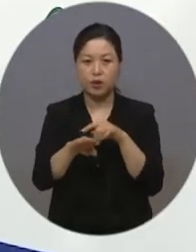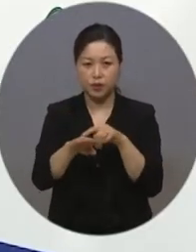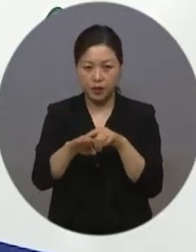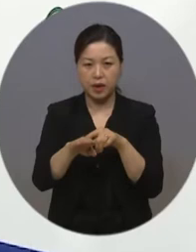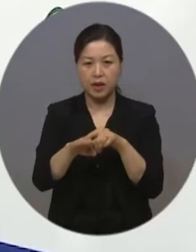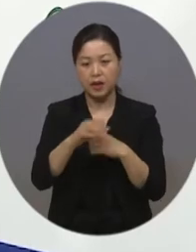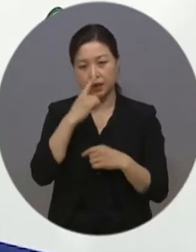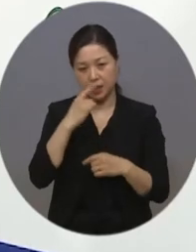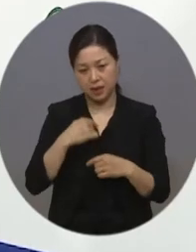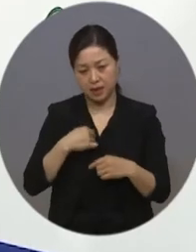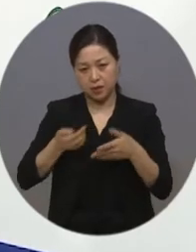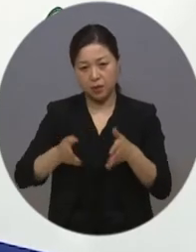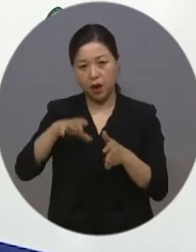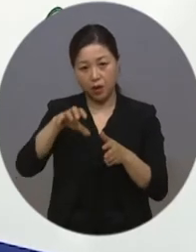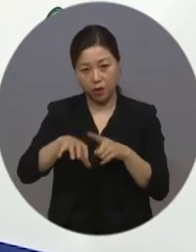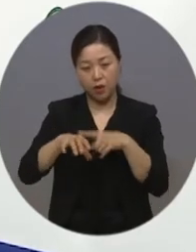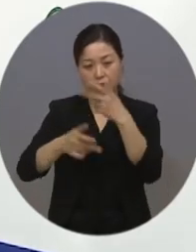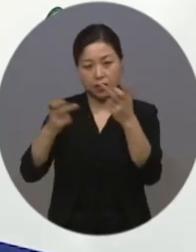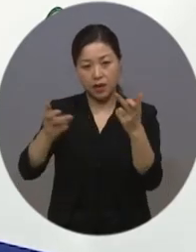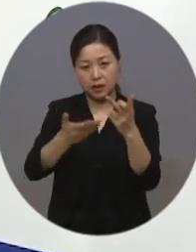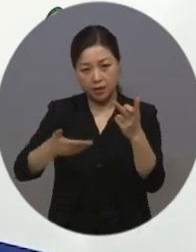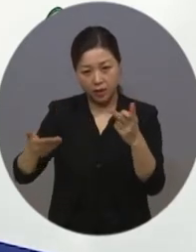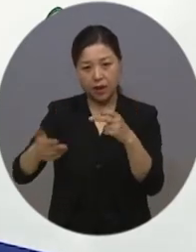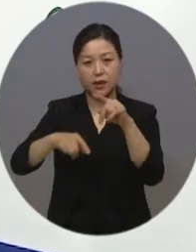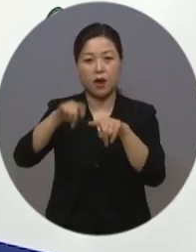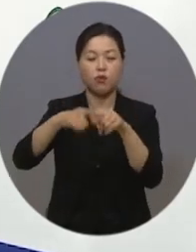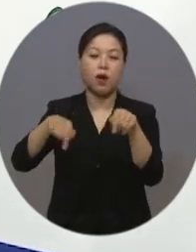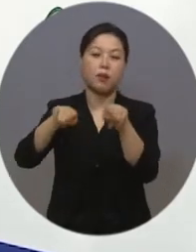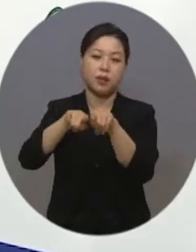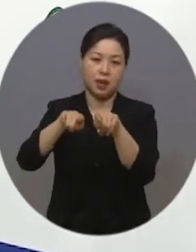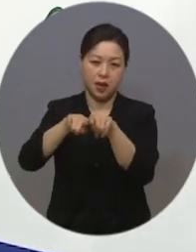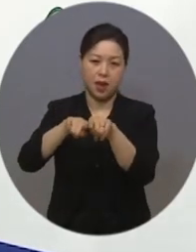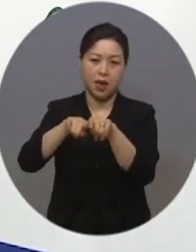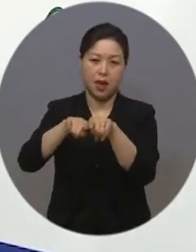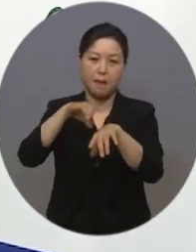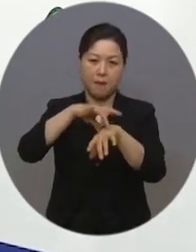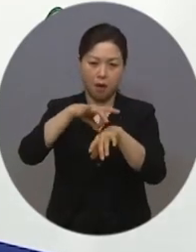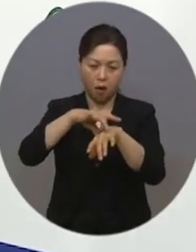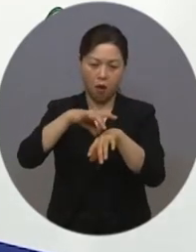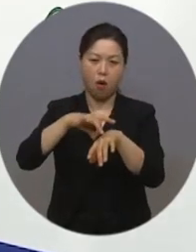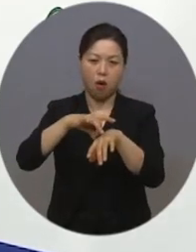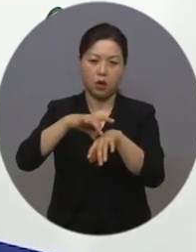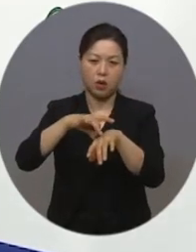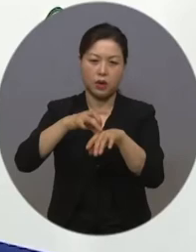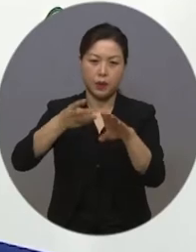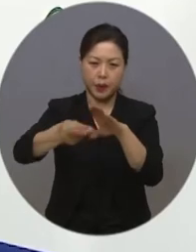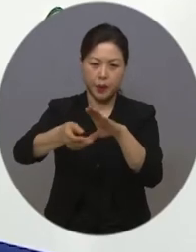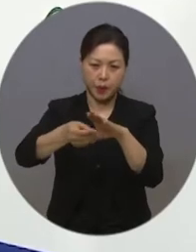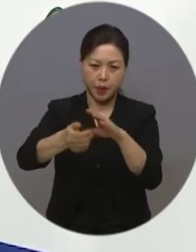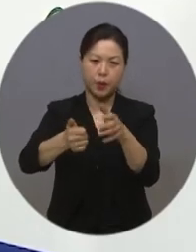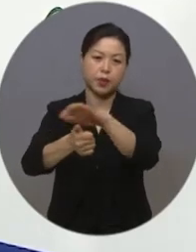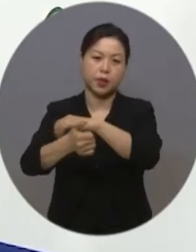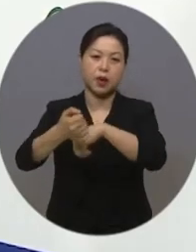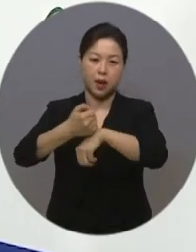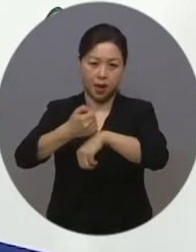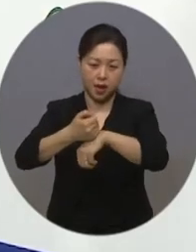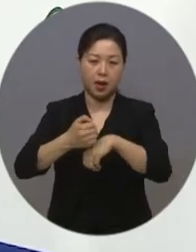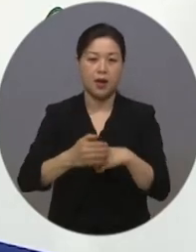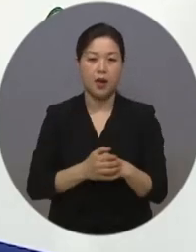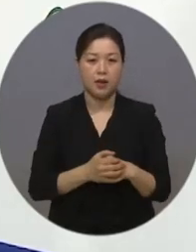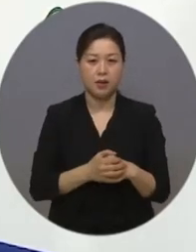자기 고향 산천 의 나무와 함께 묻히는 뭐 까지 그래서 요람에서